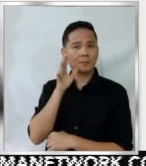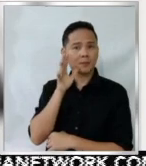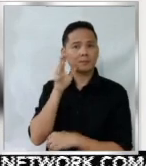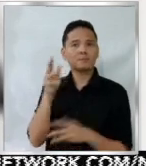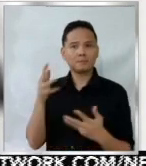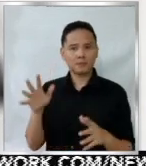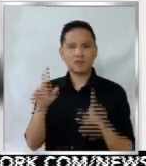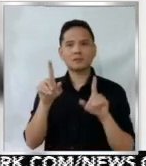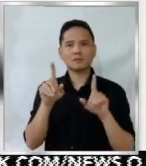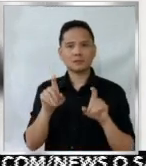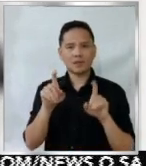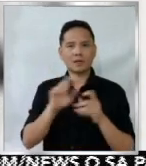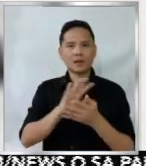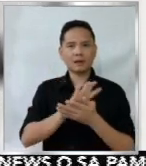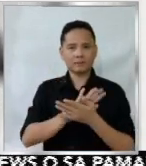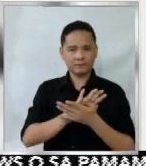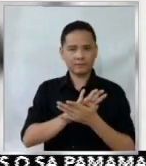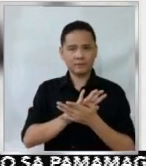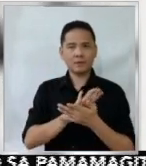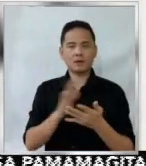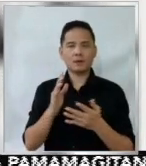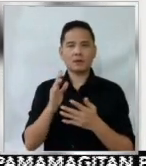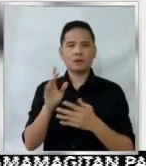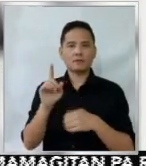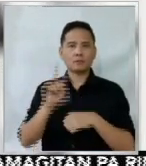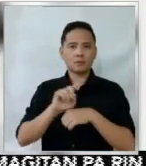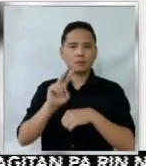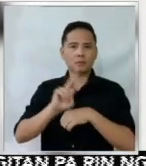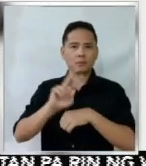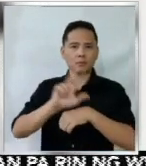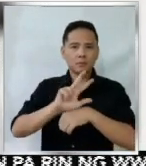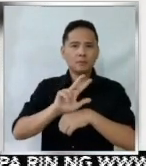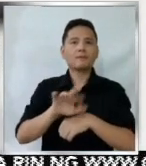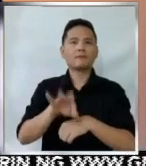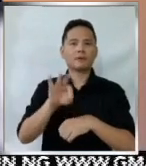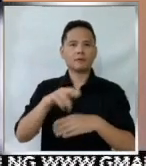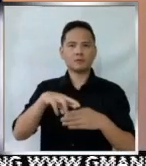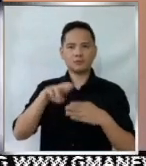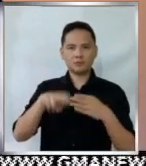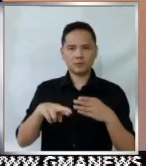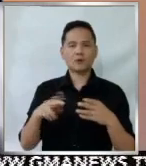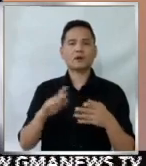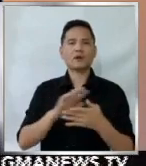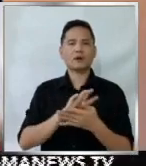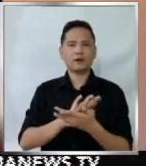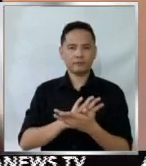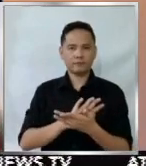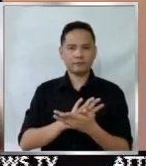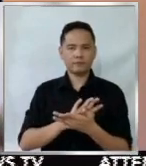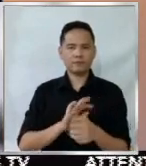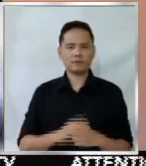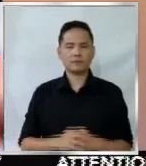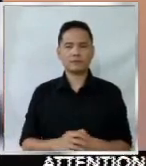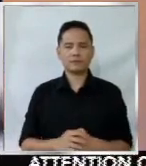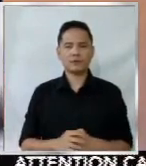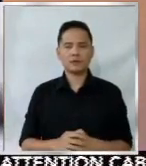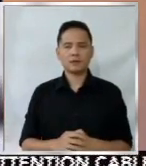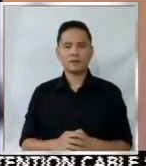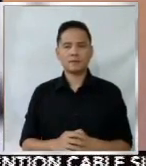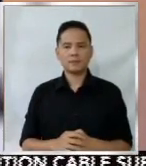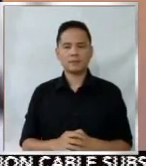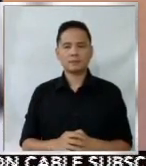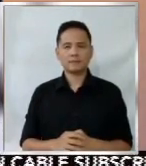ilang araw, napag-alaman nilang positibo ang ina sa COVID-19. Mas may pneumonia na